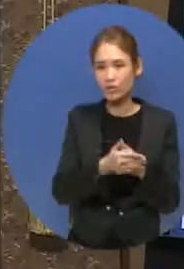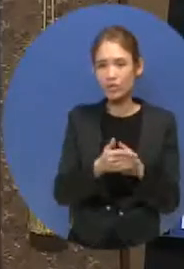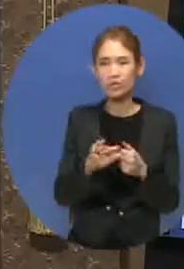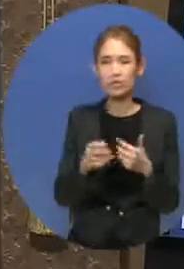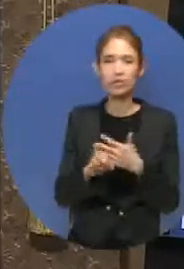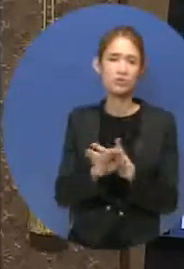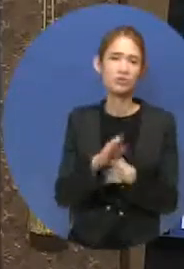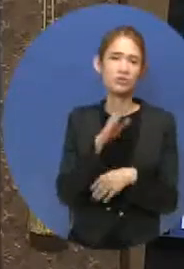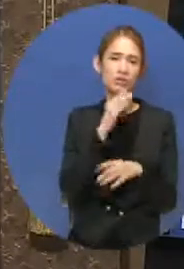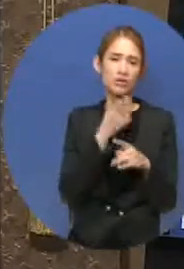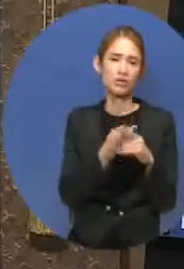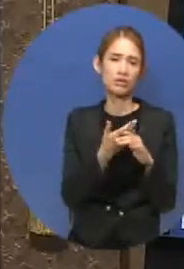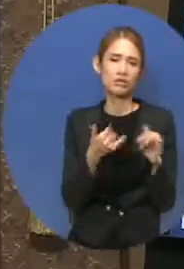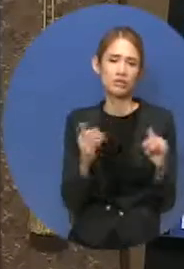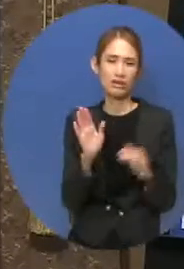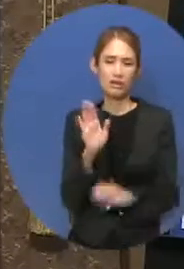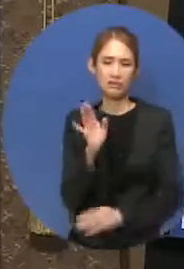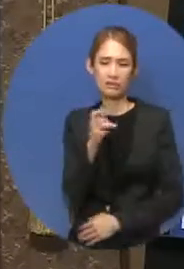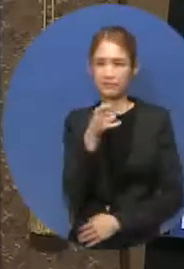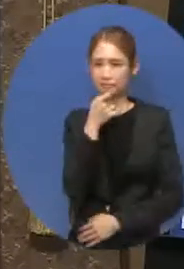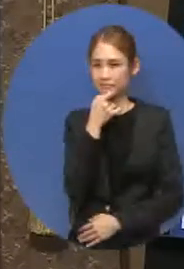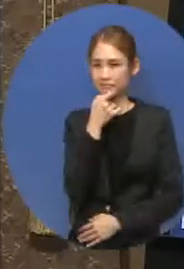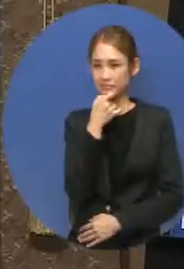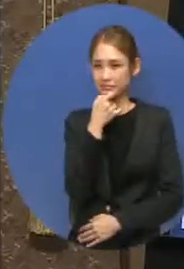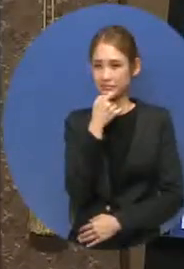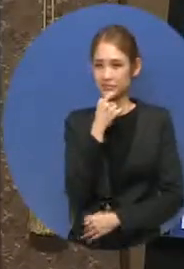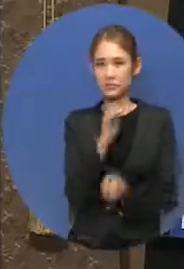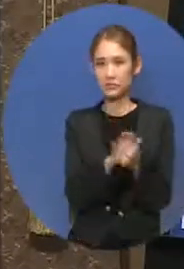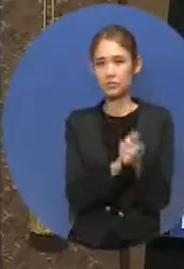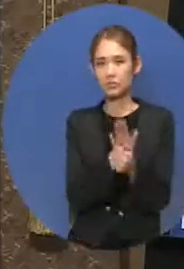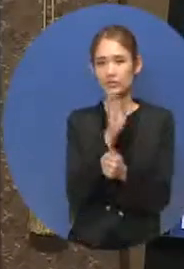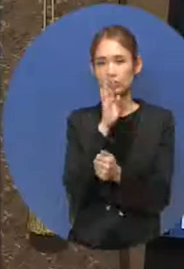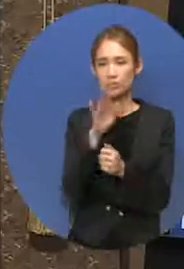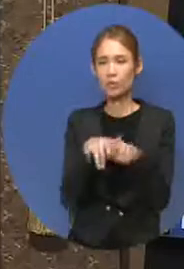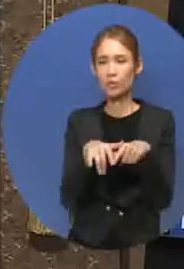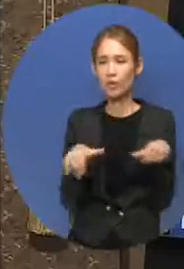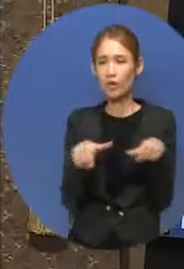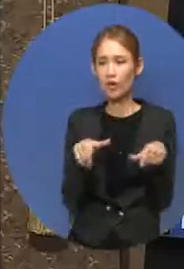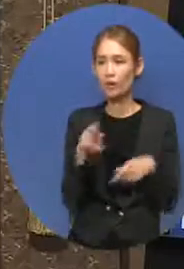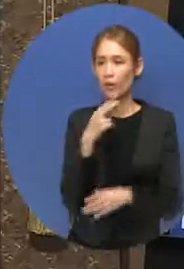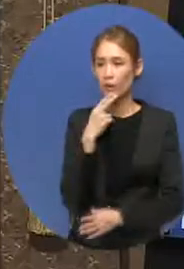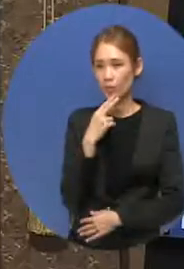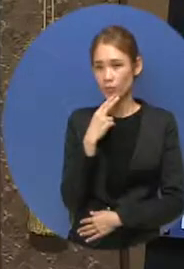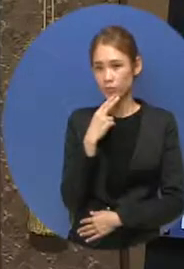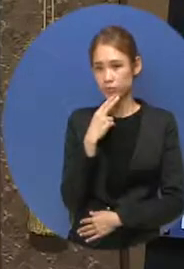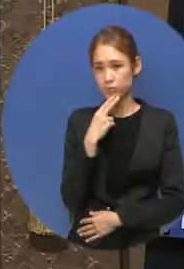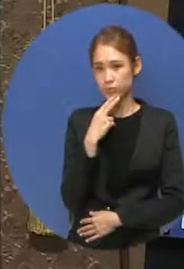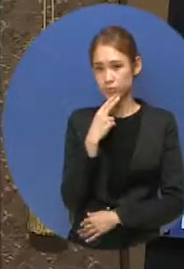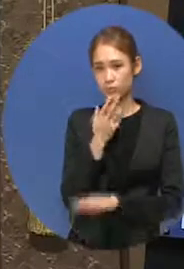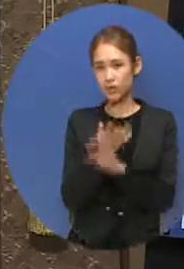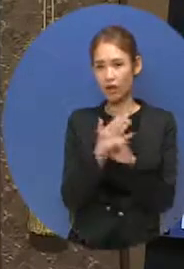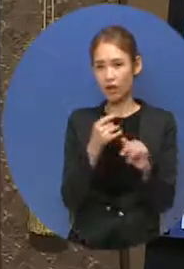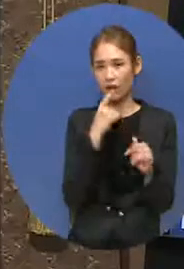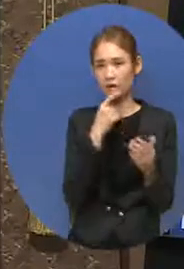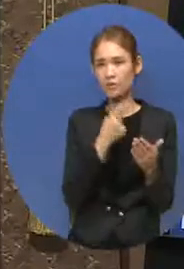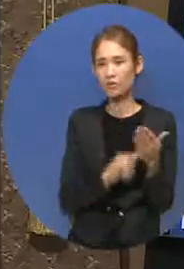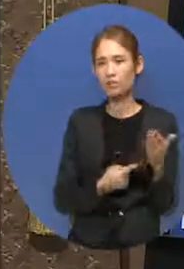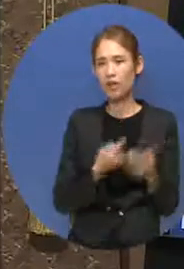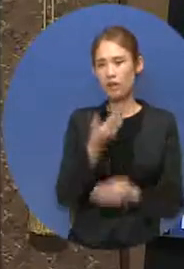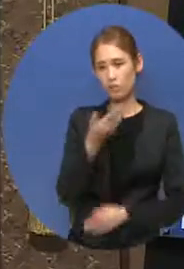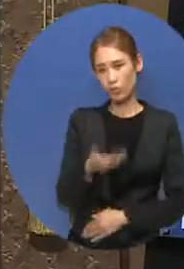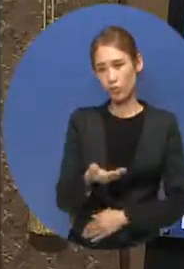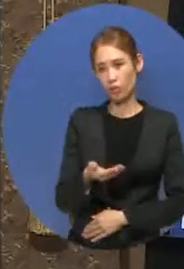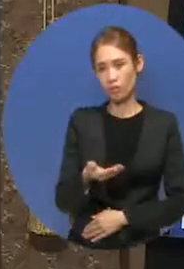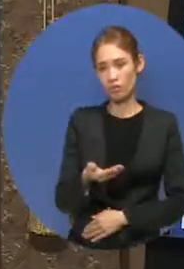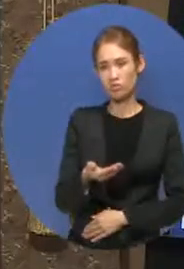그러면 당연히 다른 분들도 싫어하실 테고 서비스 현장이 평범하지가 않으시잖아요. 타인에게 피해가 갈 수가 그럴 수밖에